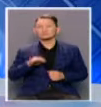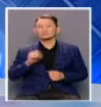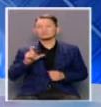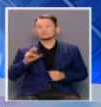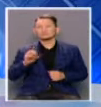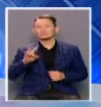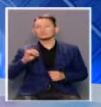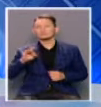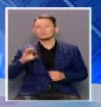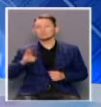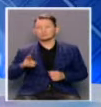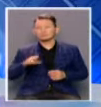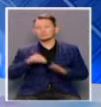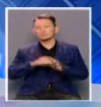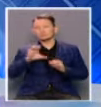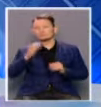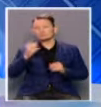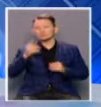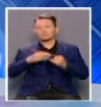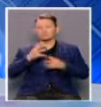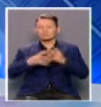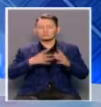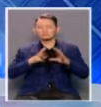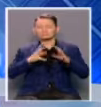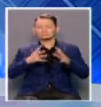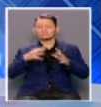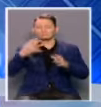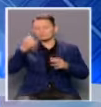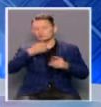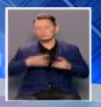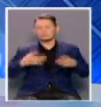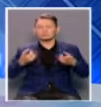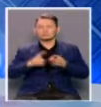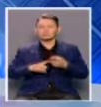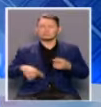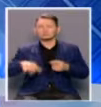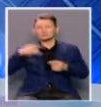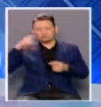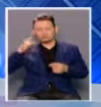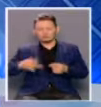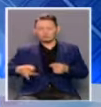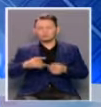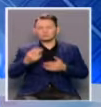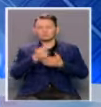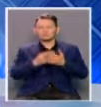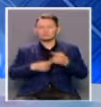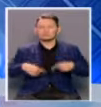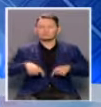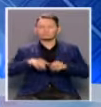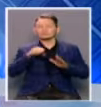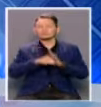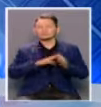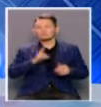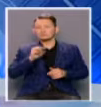Арт-экспо Нью-Йорк ақшта өтіп жатқан бүкіл әлемдік көрменің 40 жылдық мерейтойына жерлесіміз Қазақстан Республикасы суретшілер одағының мүшесі